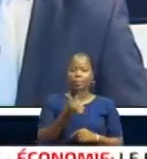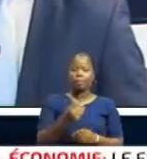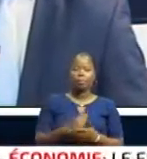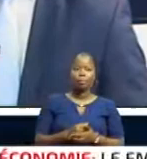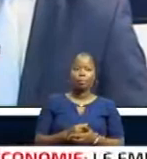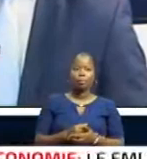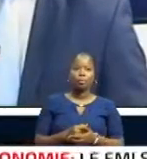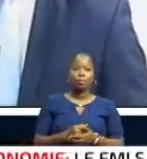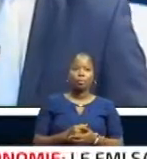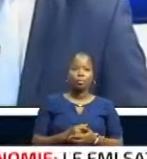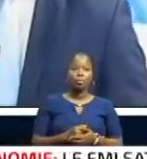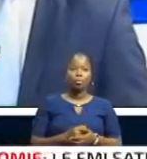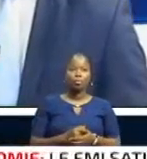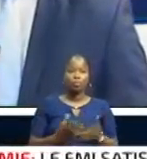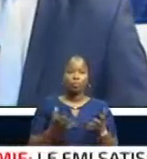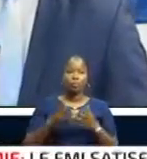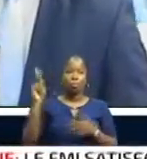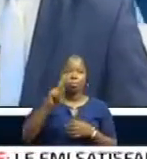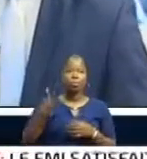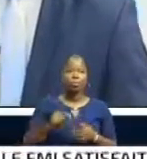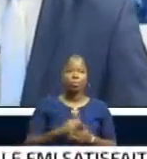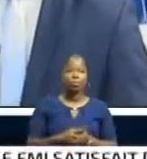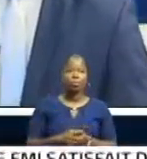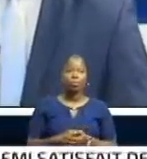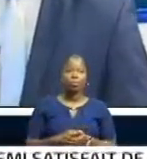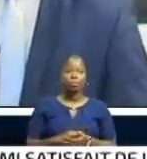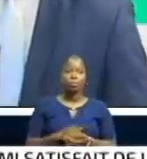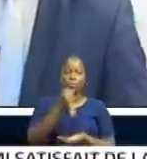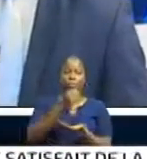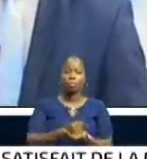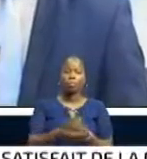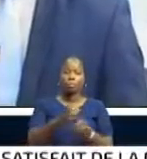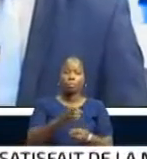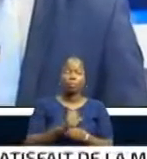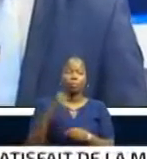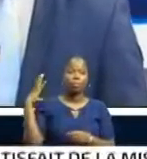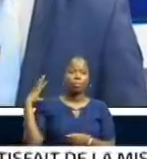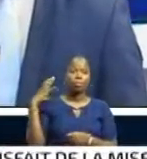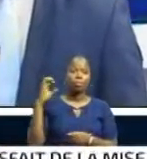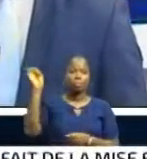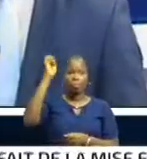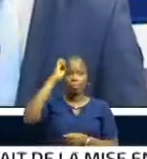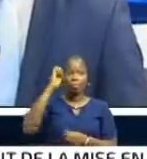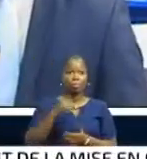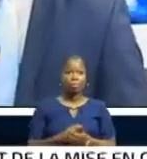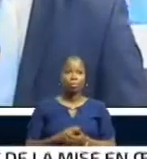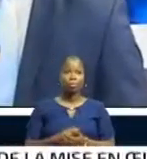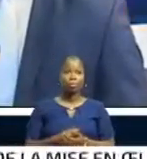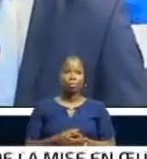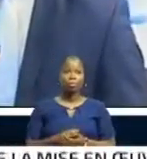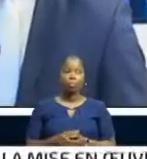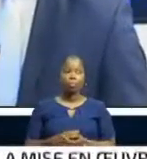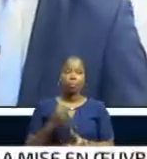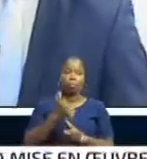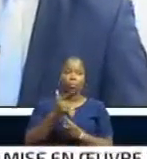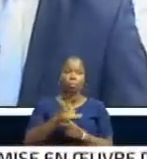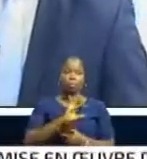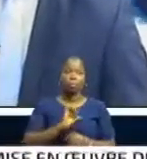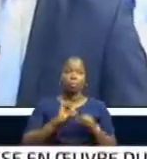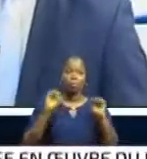suprême ne peut que se conformer au décret présidentiel qui a été pris par le chef de l'état est ce que cela ne réduit pas en propre chance alors je peux vous